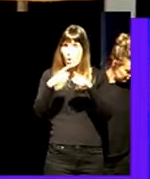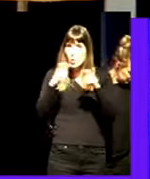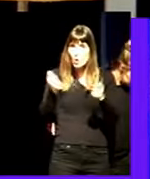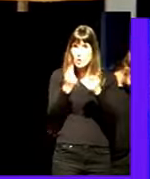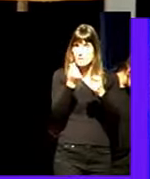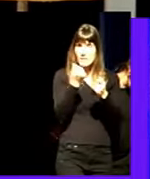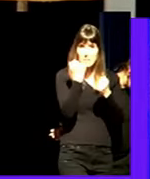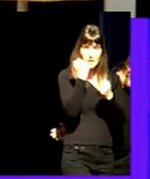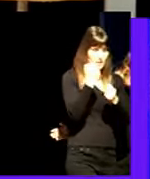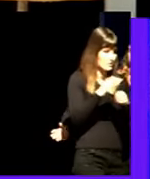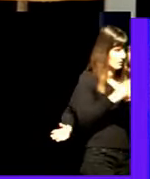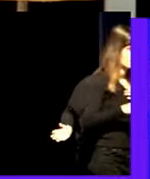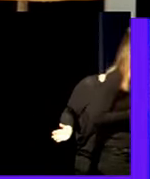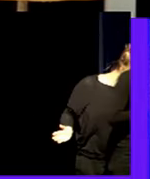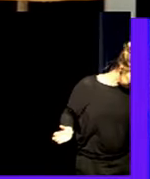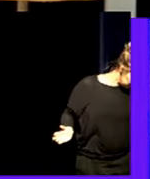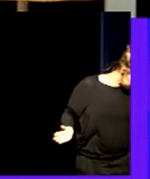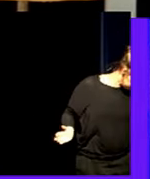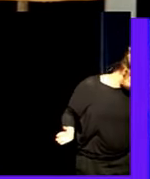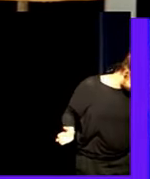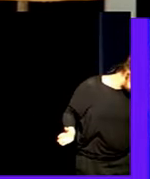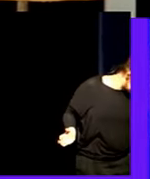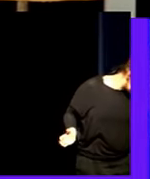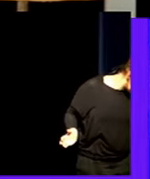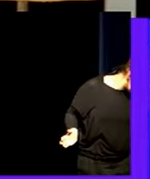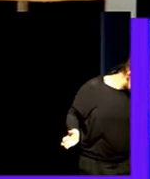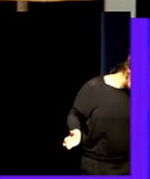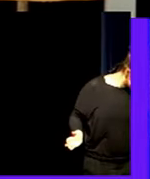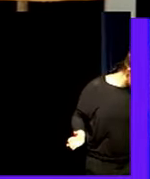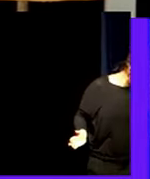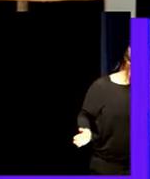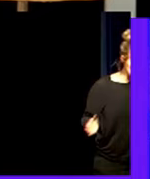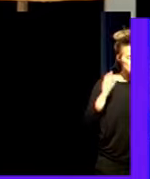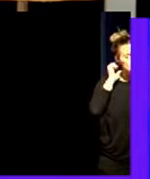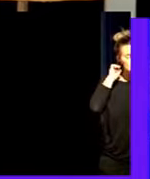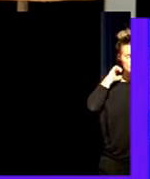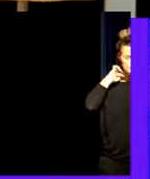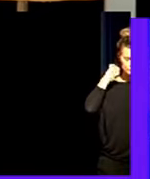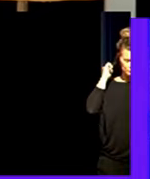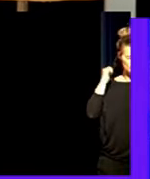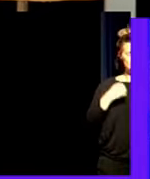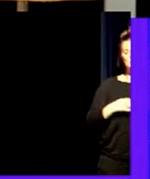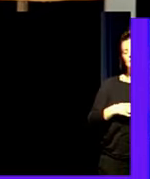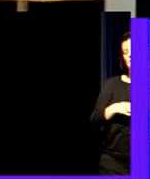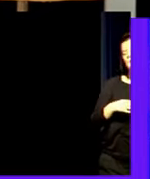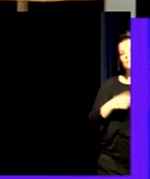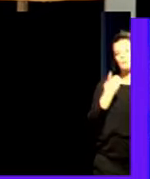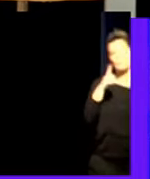kapitalistak, eta interes konkretuak dituztena. Claro da, como, ostras, dauz momentu